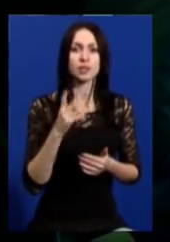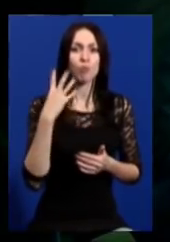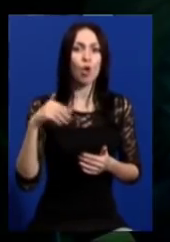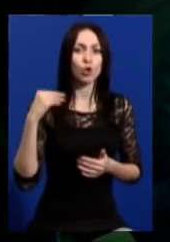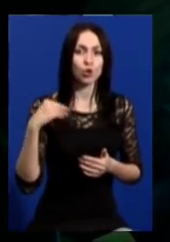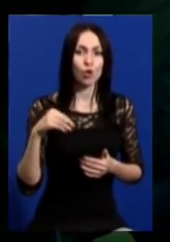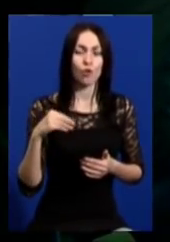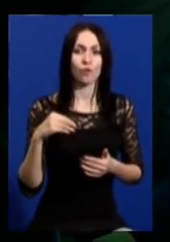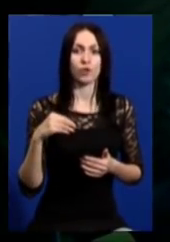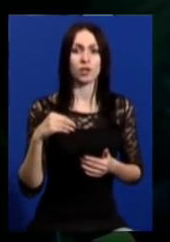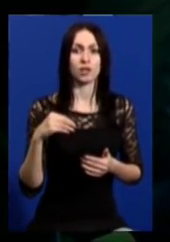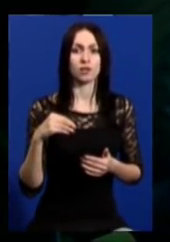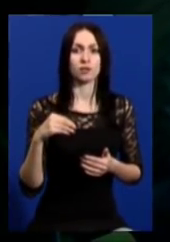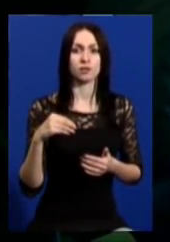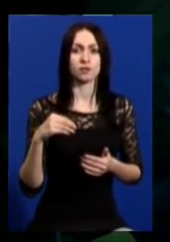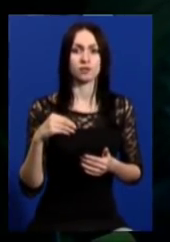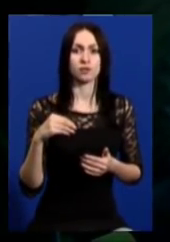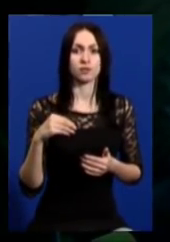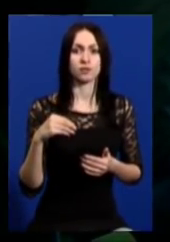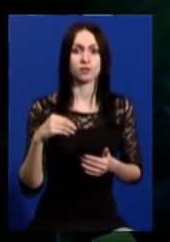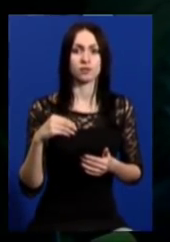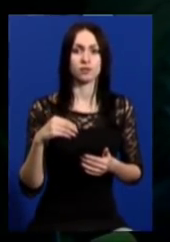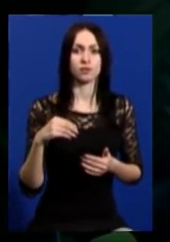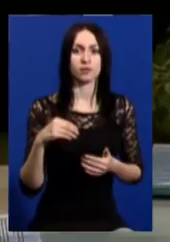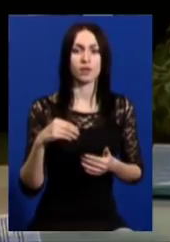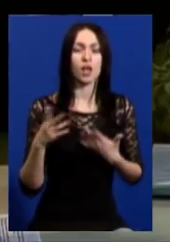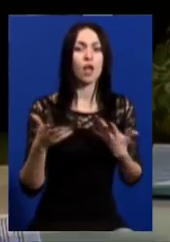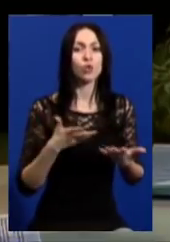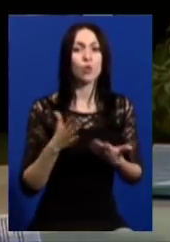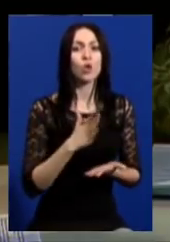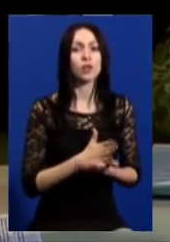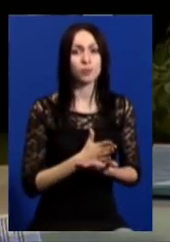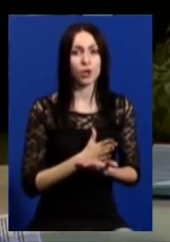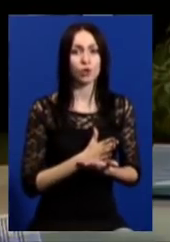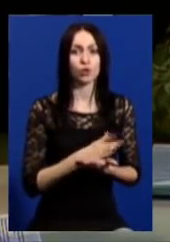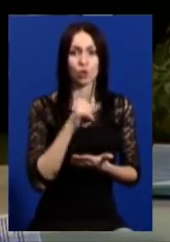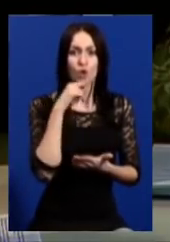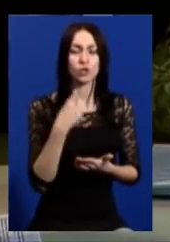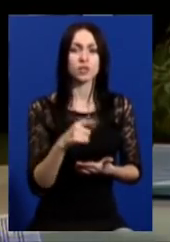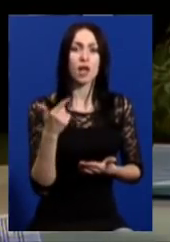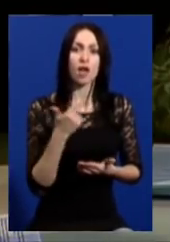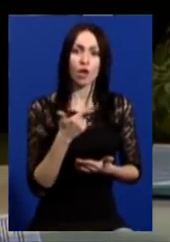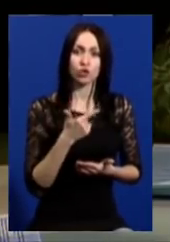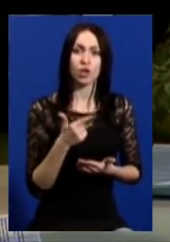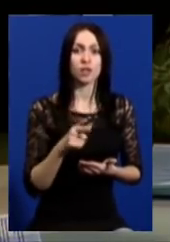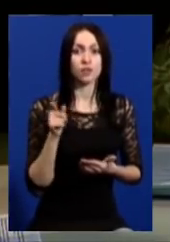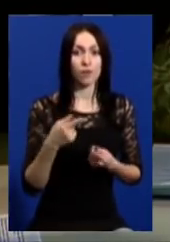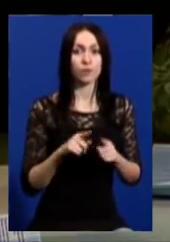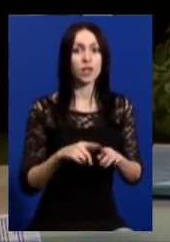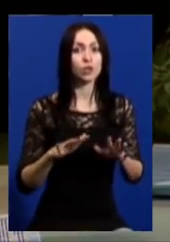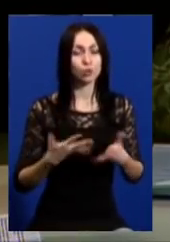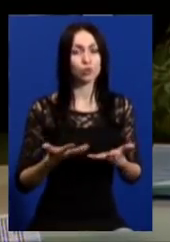Молдови, етнічні громадяни Молдови, які мають російське громадянство, їм в таких